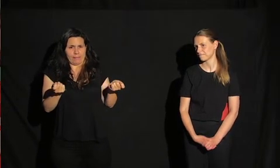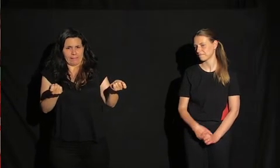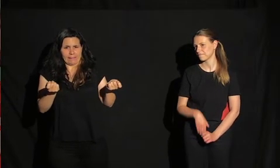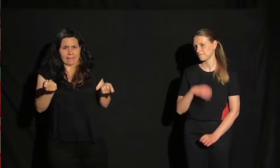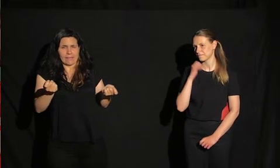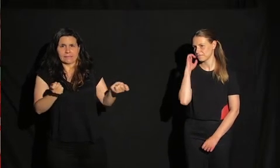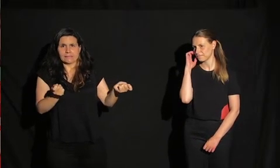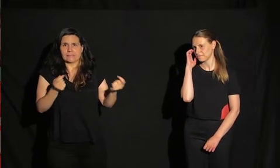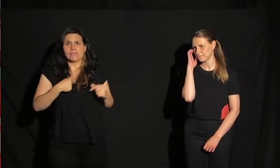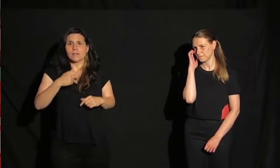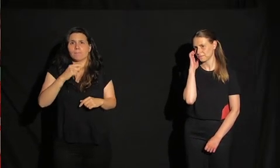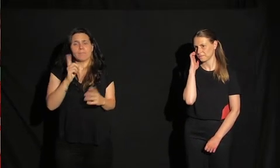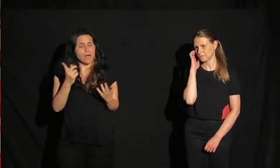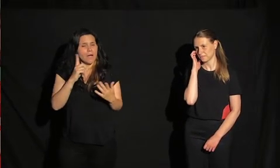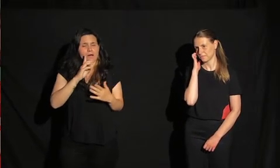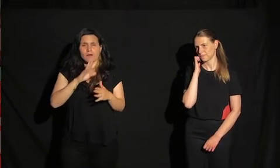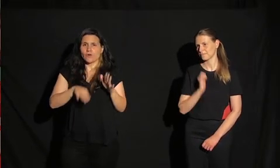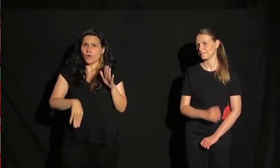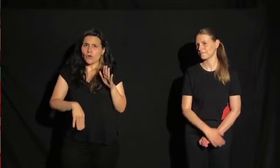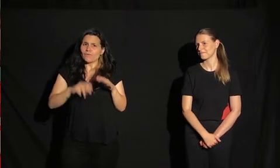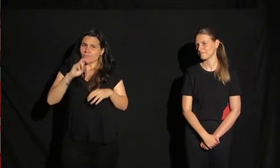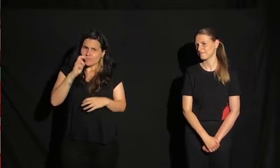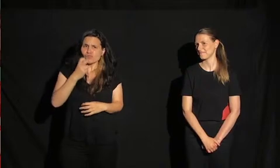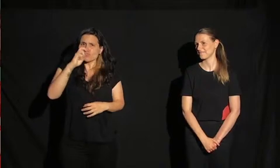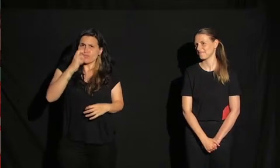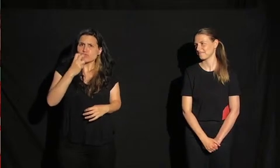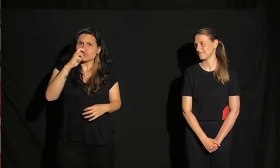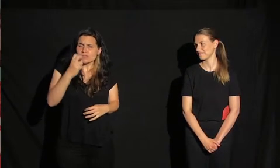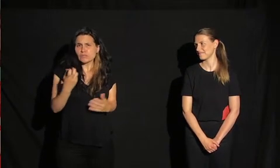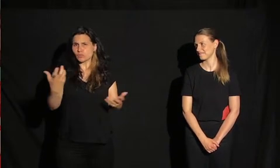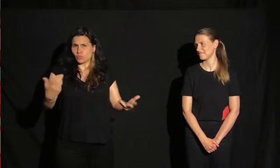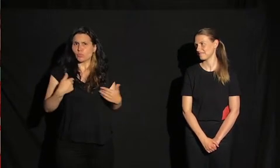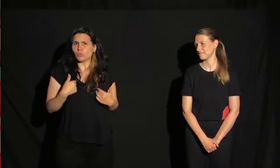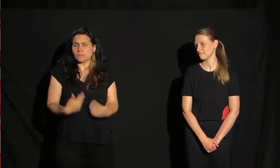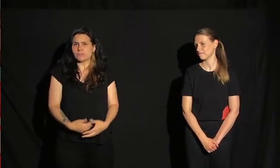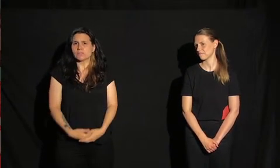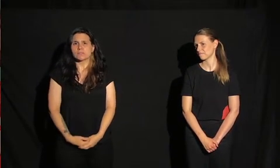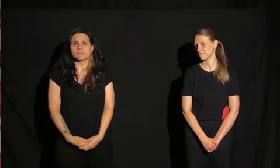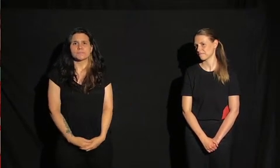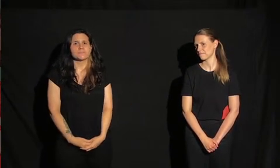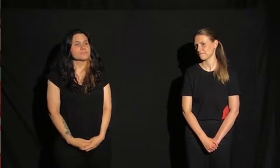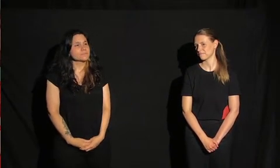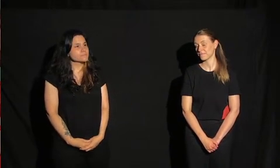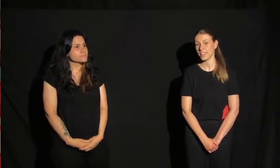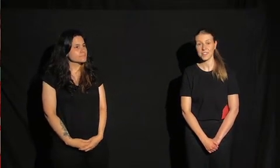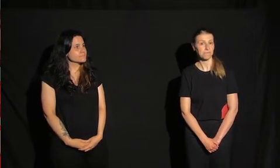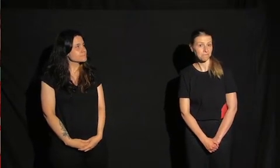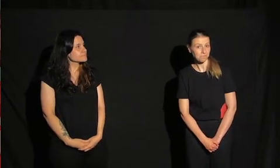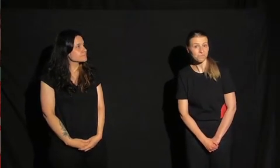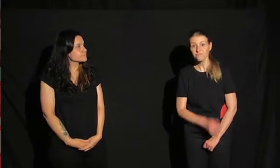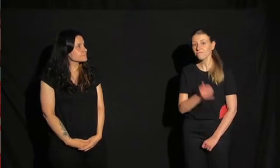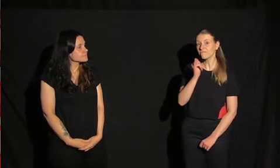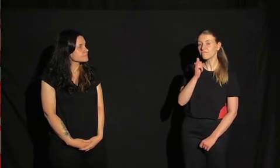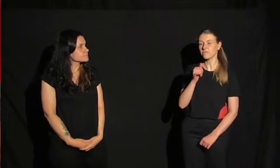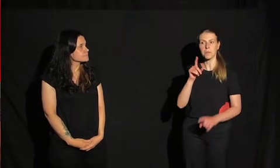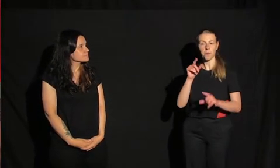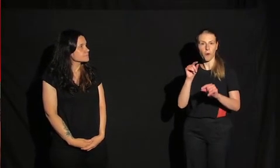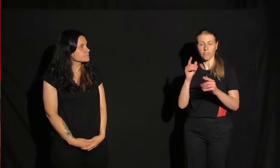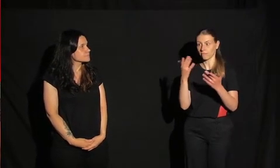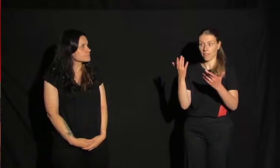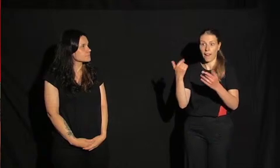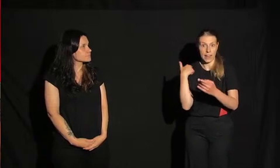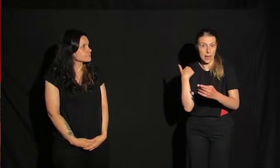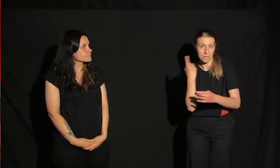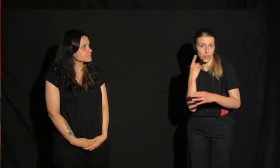Mögliche, was möglich war, möglich gemacht. Ja, also das, da hast du wirklich, also man hat ja